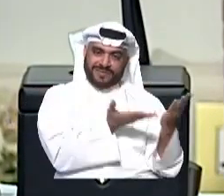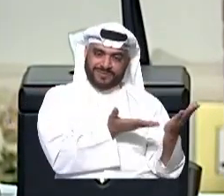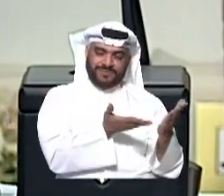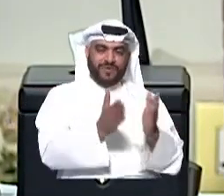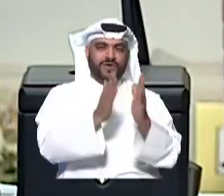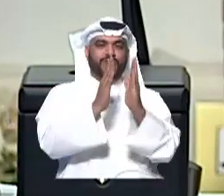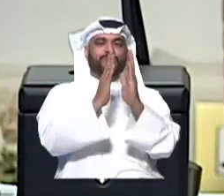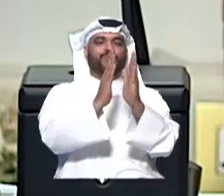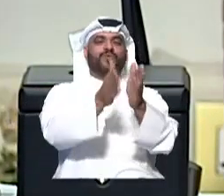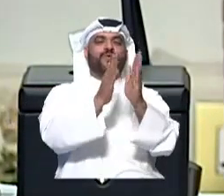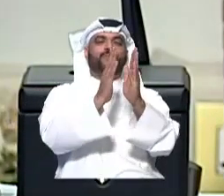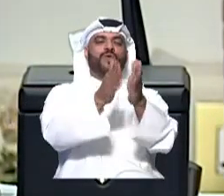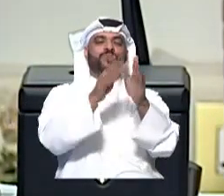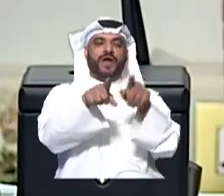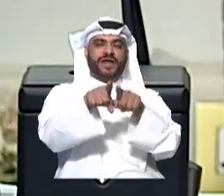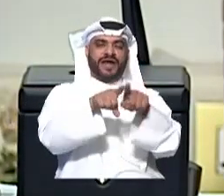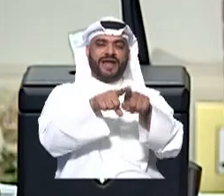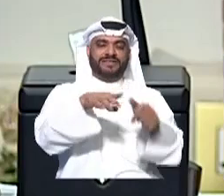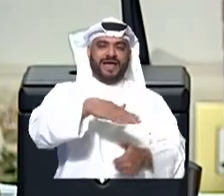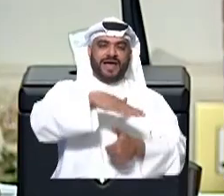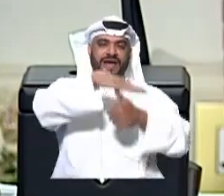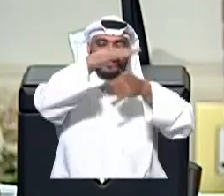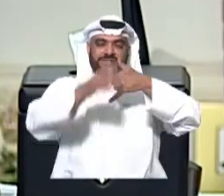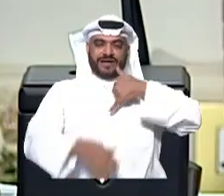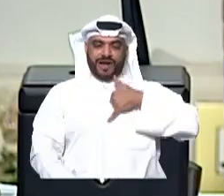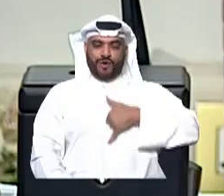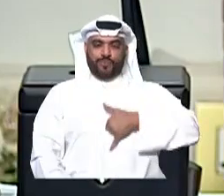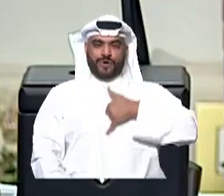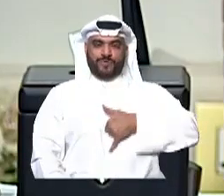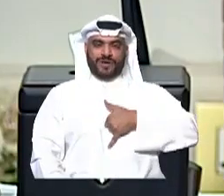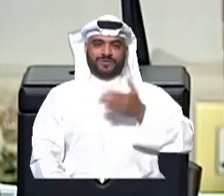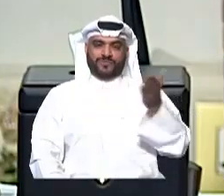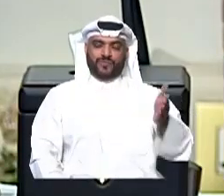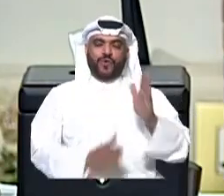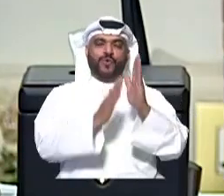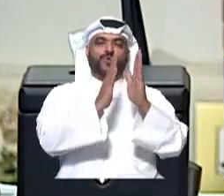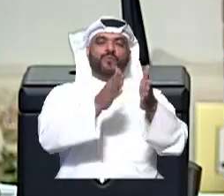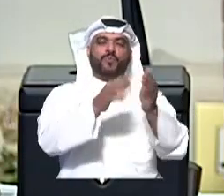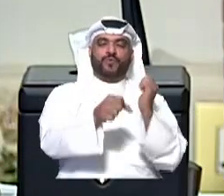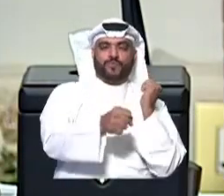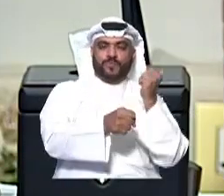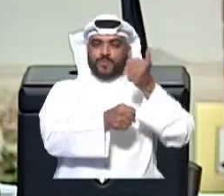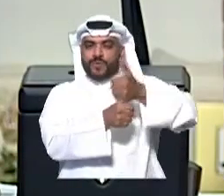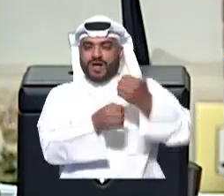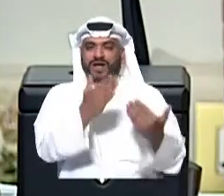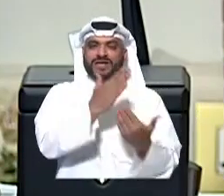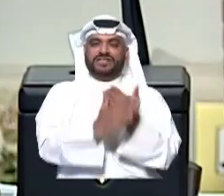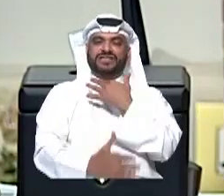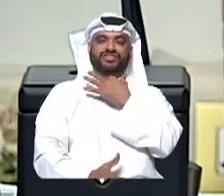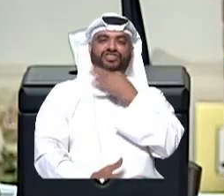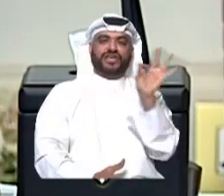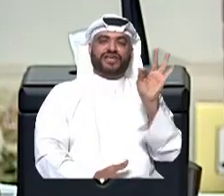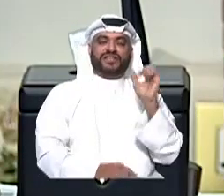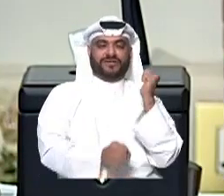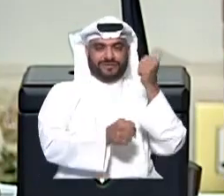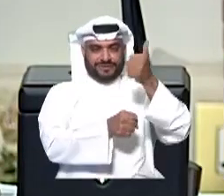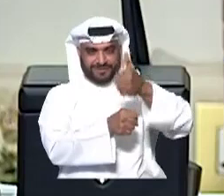مهنئا أخي فخامة رئيس مجلس القيادة الرئاسي في الجمهورية اليمنية الشقيقة